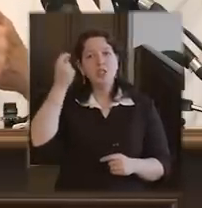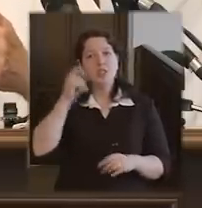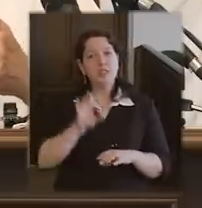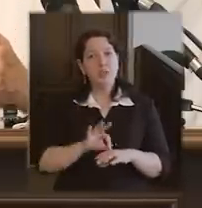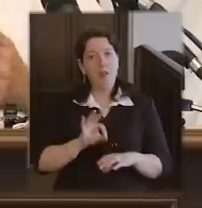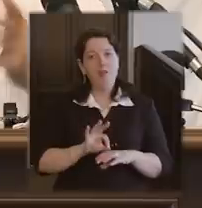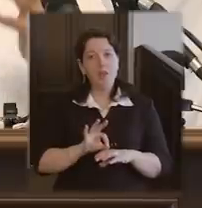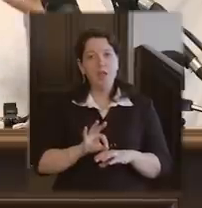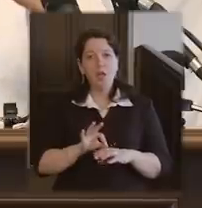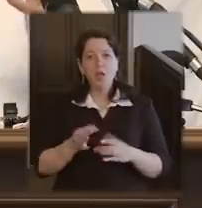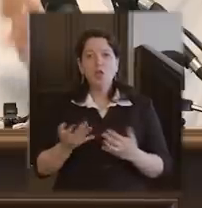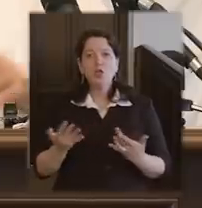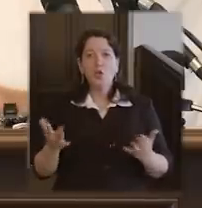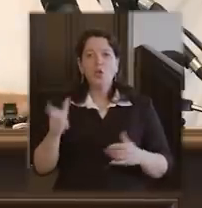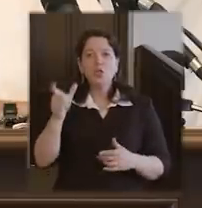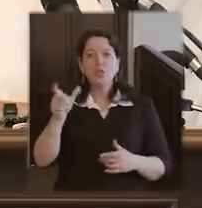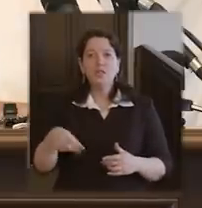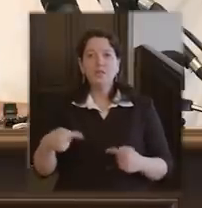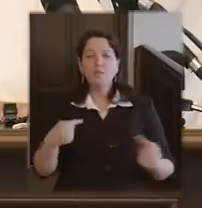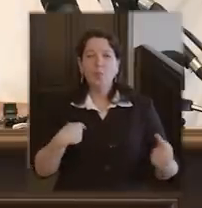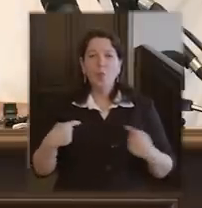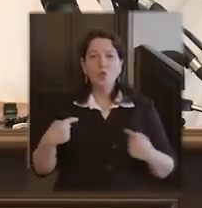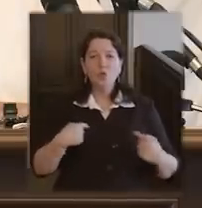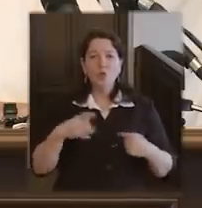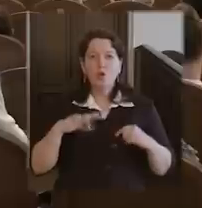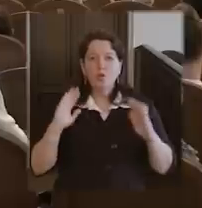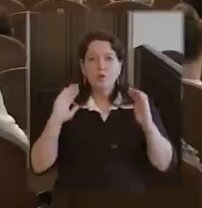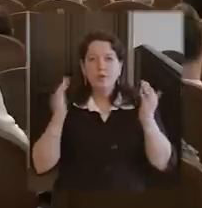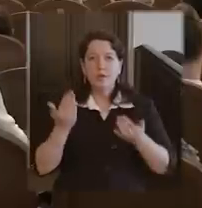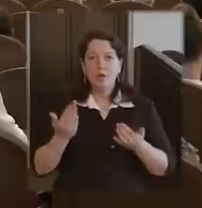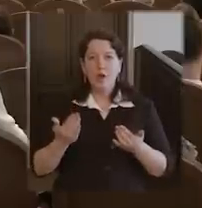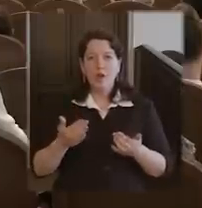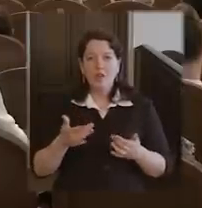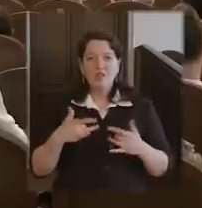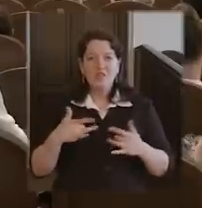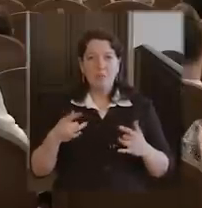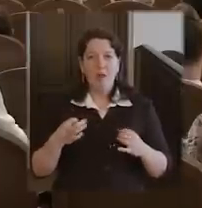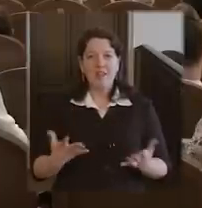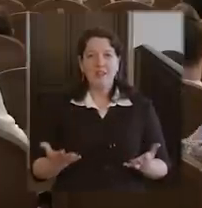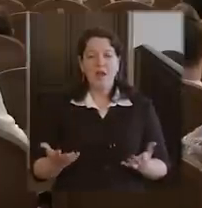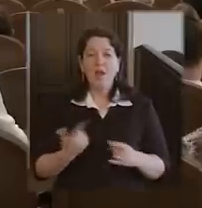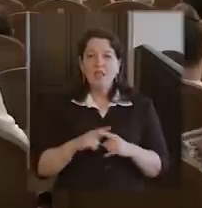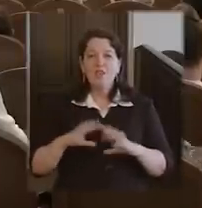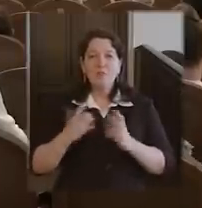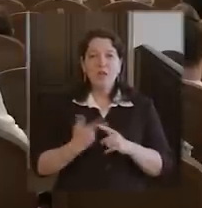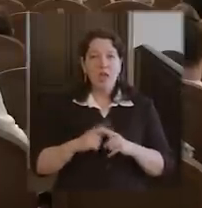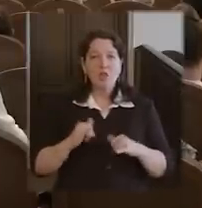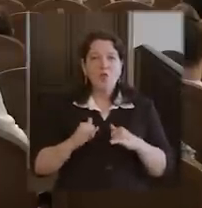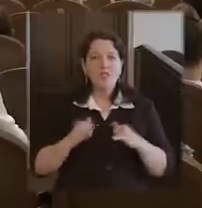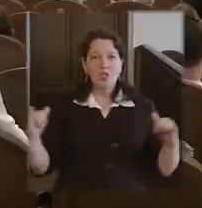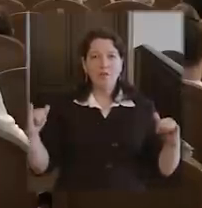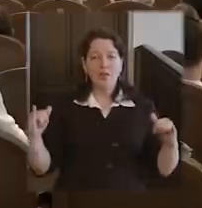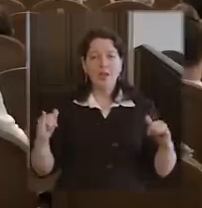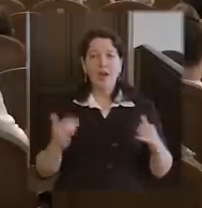психические. Видите, сколько людей страдают от депрессий. Боже мой! Причем в мире это катастрофически